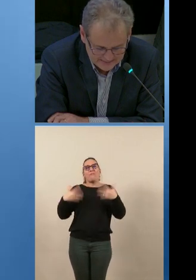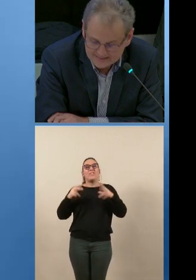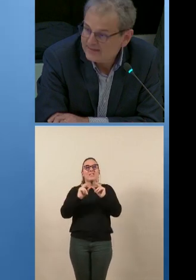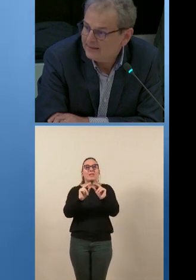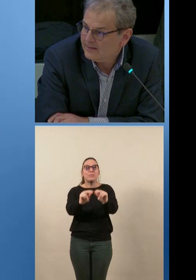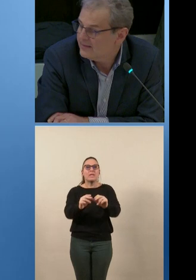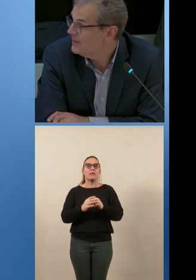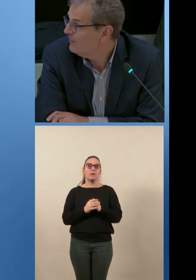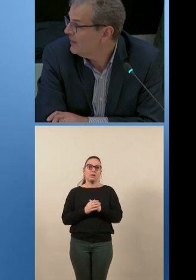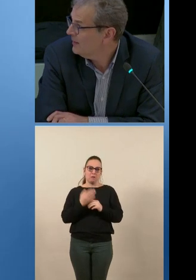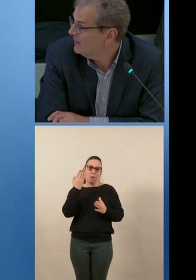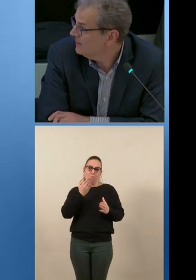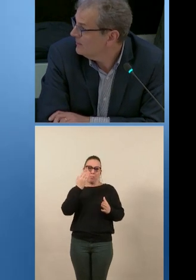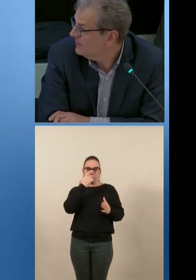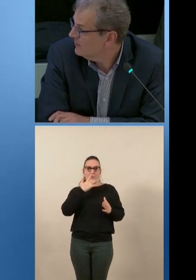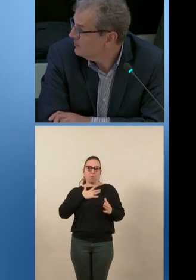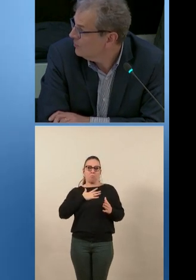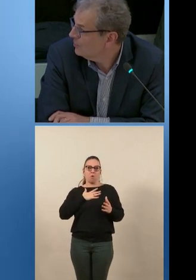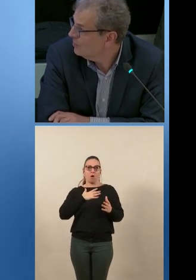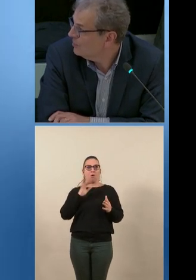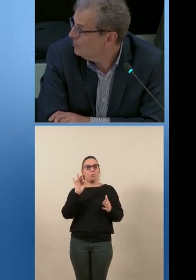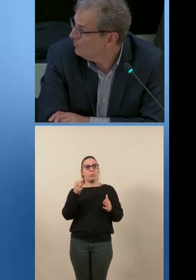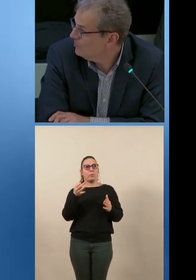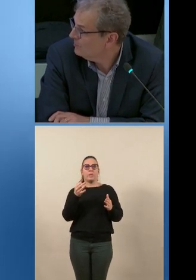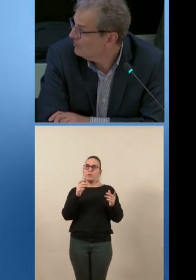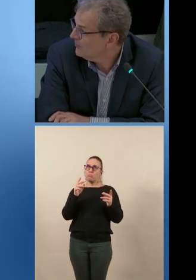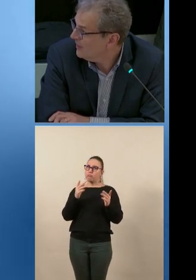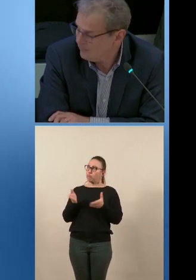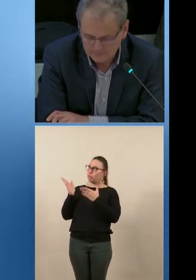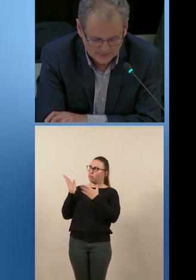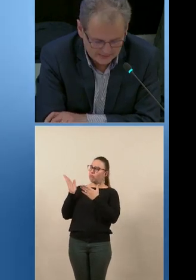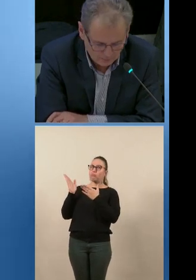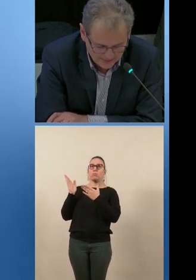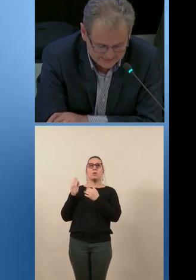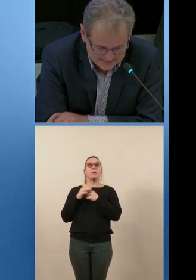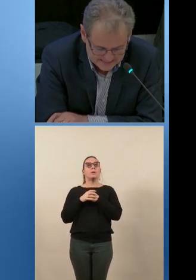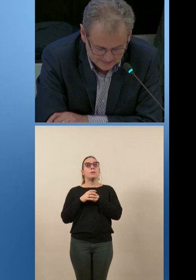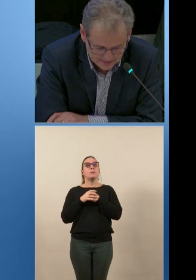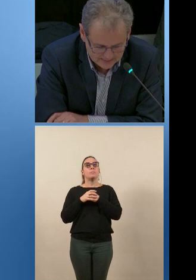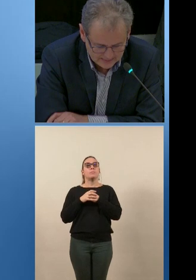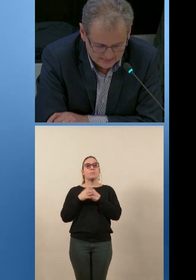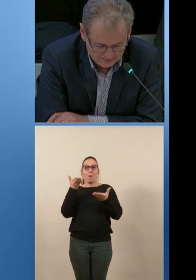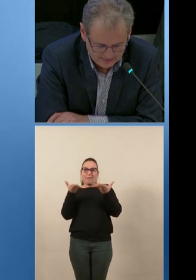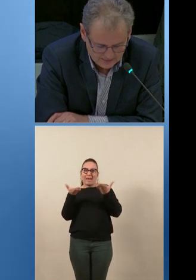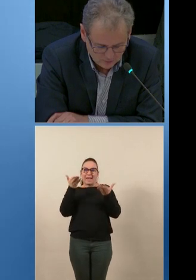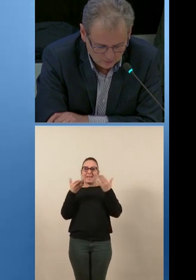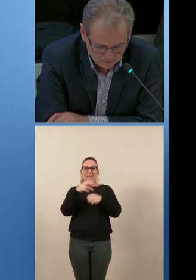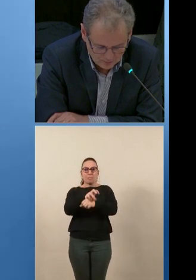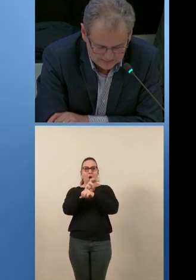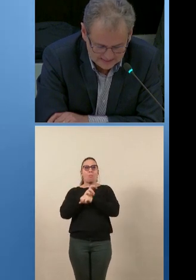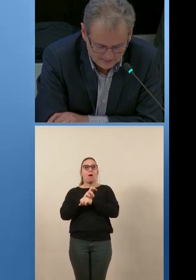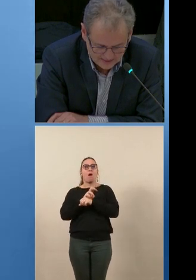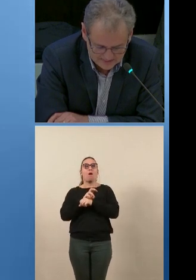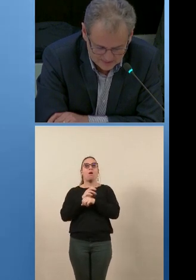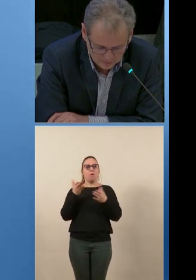il est nécessaire et c'est ce qui apparaît donc finalement un emprunt d' équilibre permettant donc